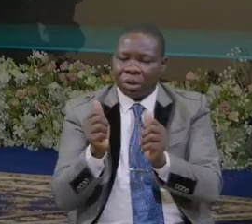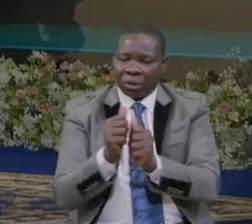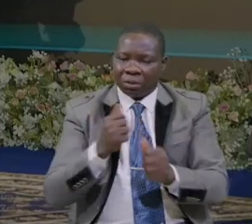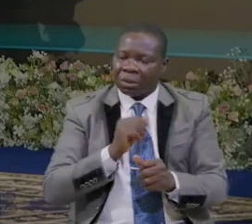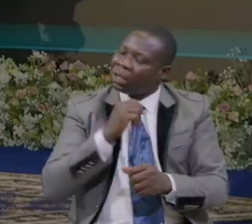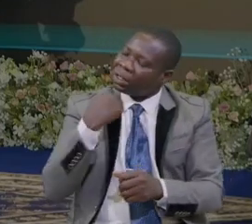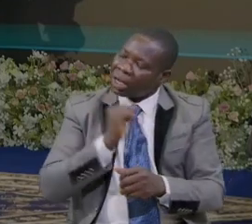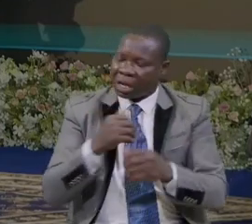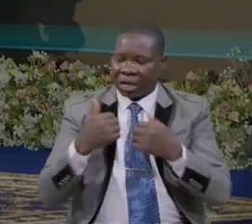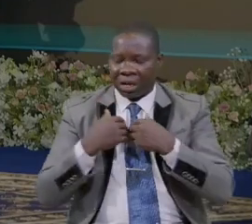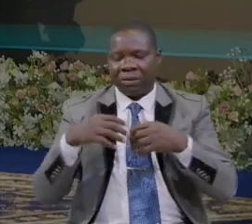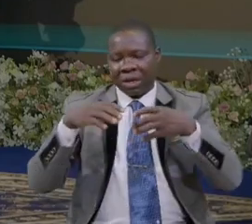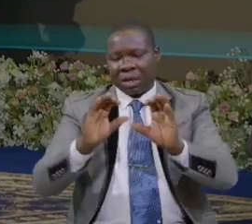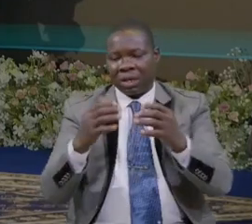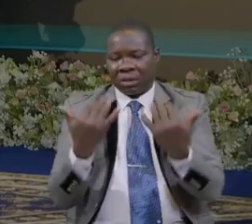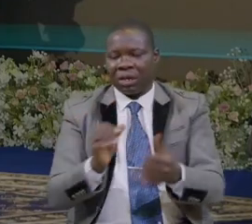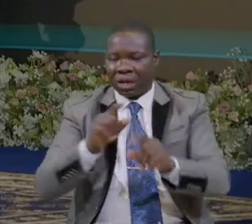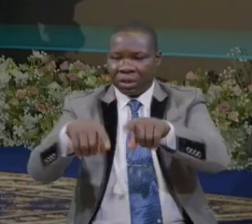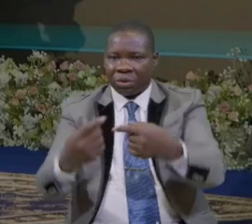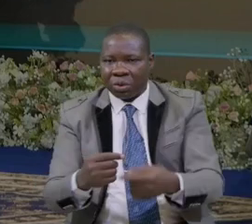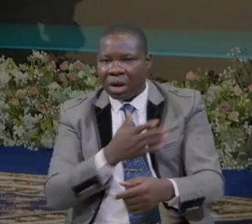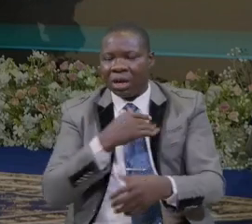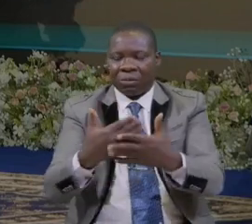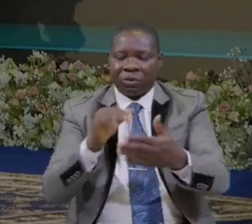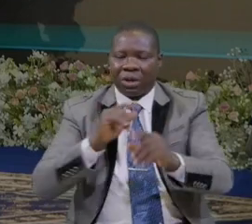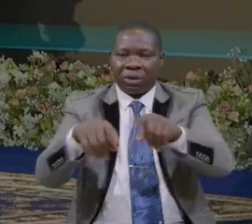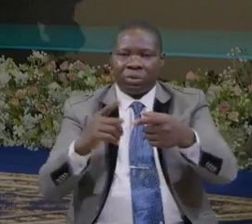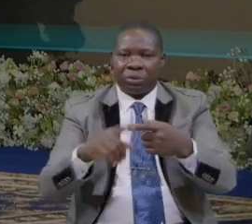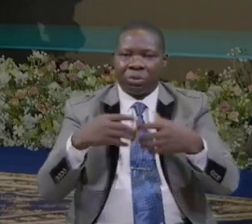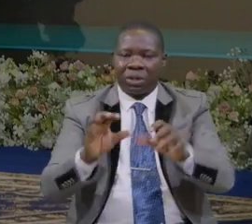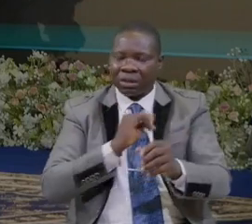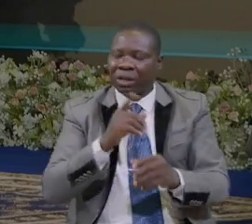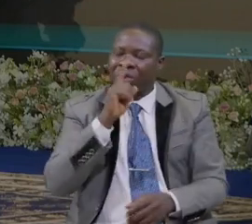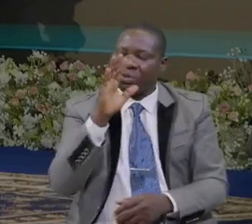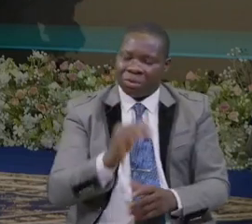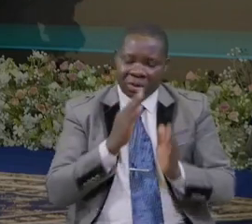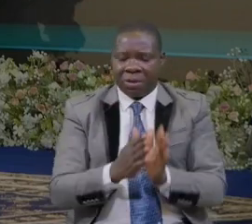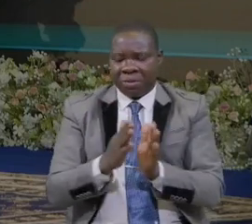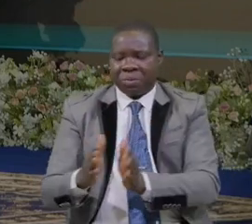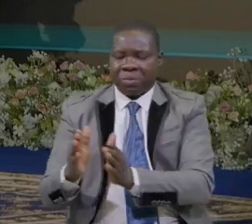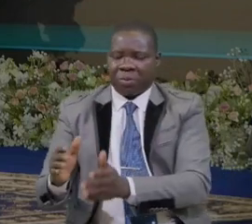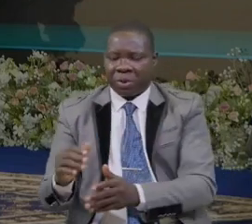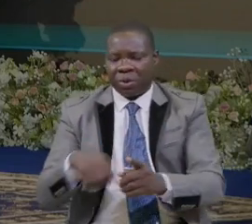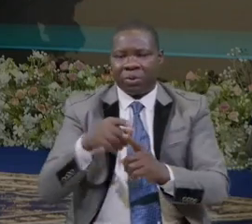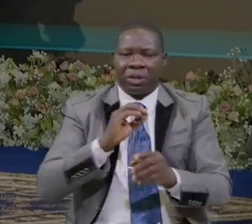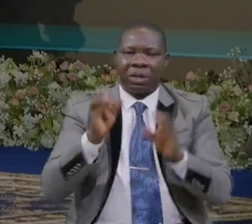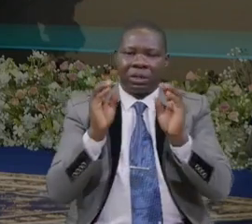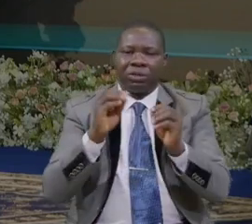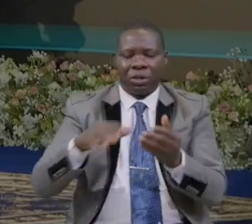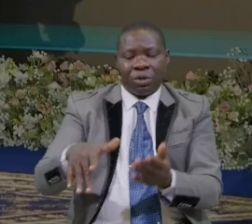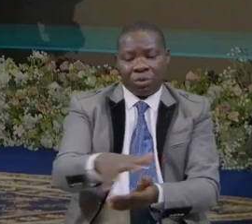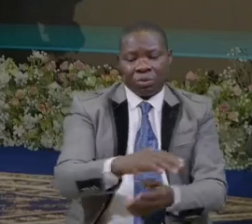faire maintenant. Et avant que je n'aille dans la classe, je me préparais vraiment. Et quand j'enseignais à ces jeunes,